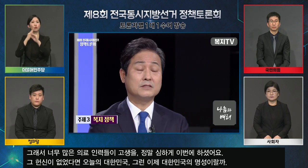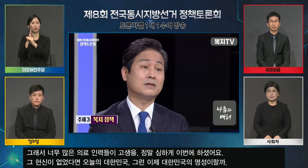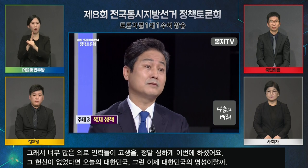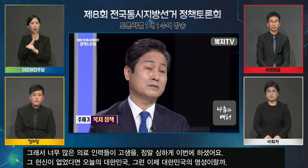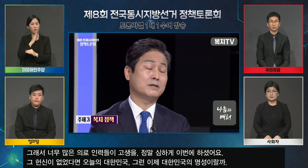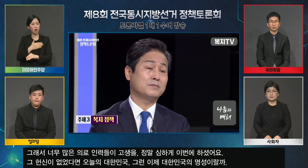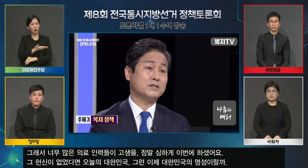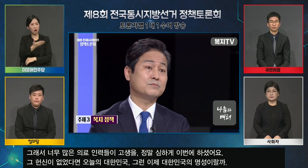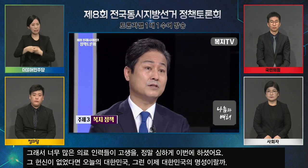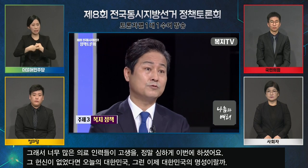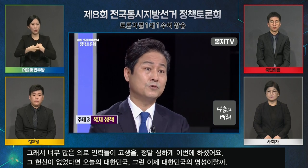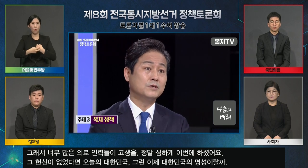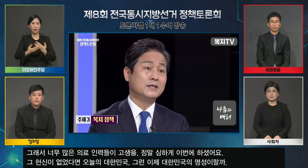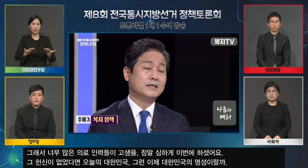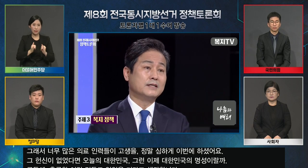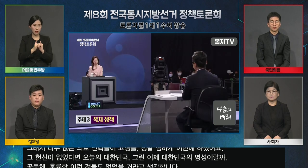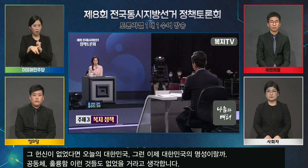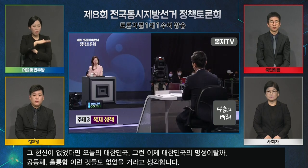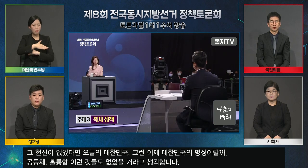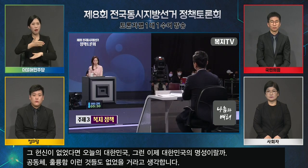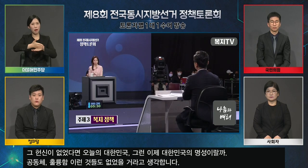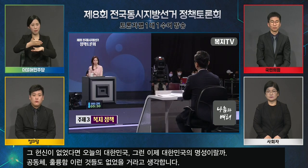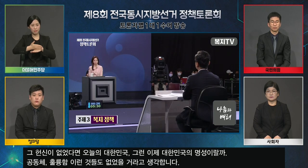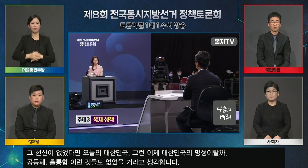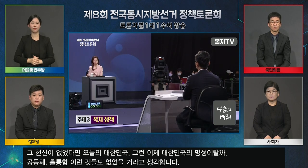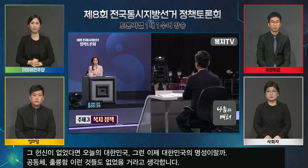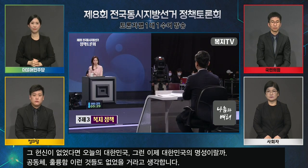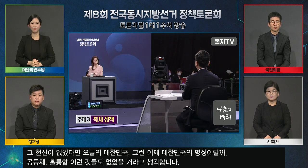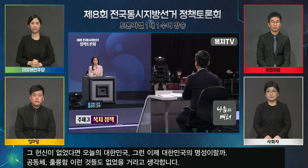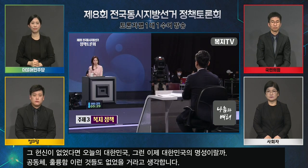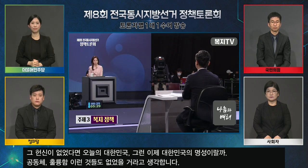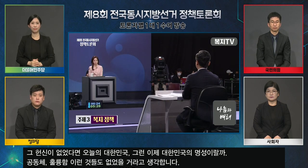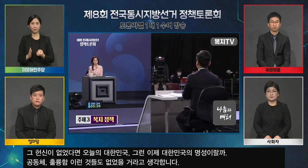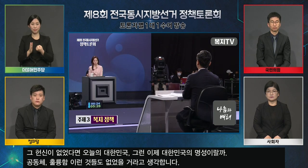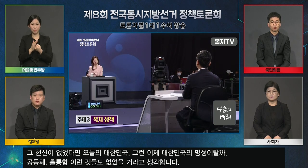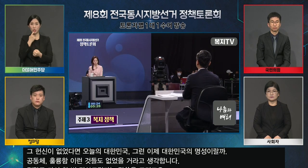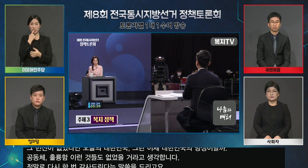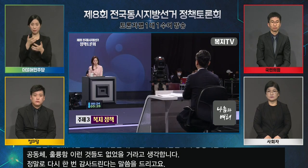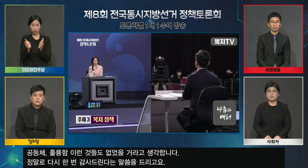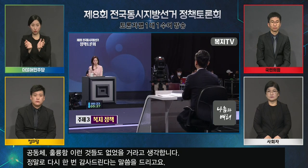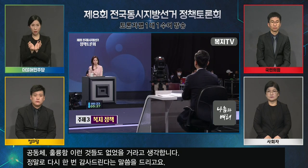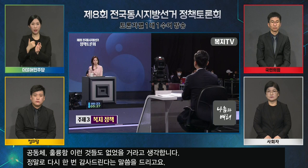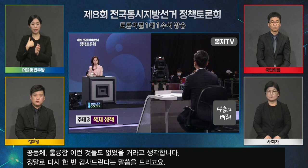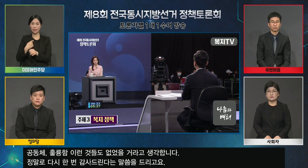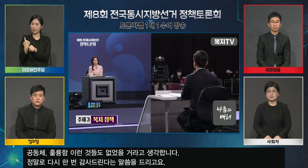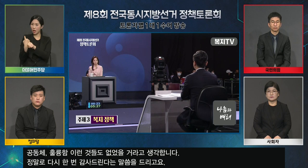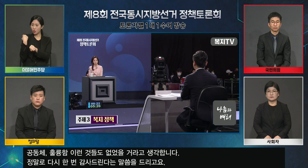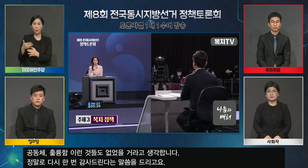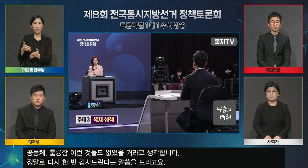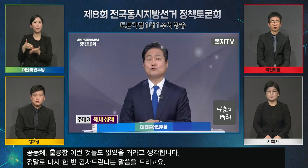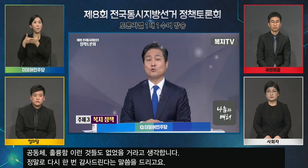감사드린다는 말씀드리고요. 그래서 더불어민주당이 작년에 제가 대표 발의했습니다만,